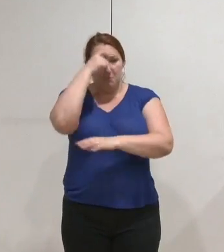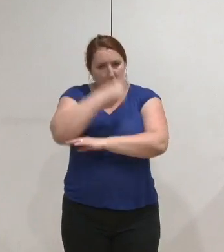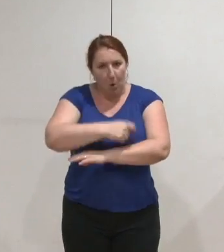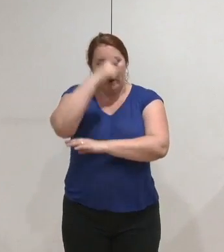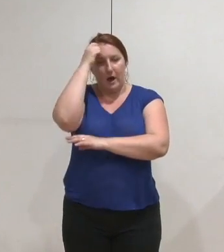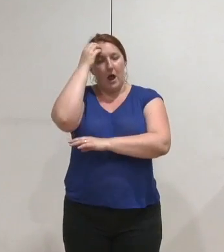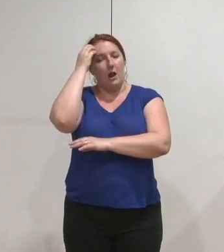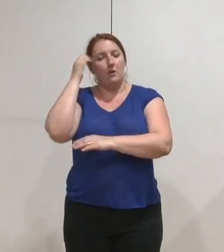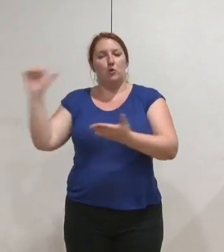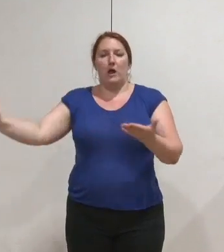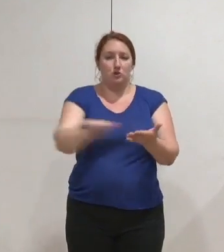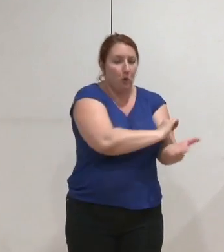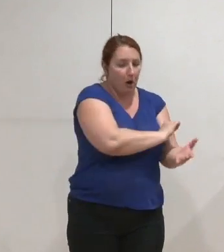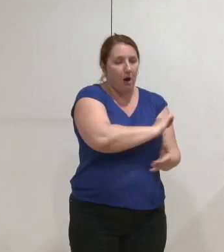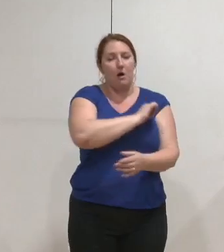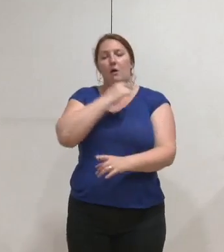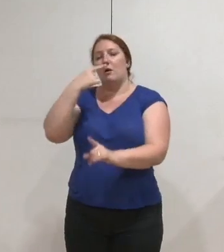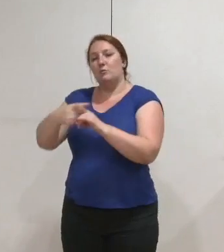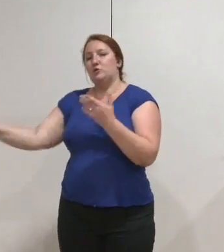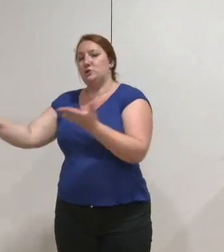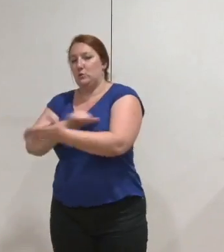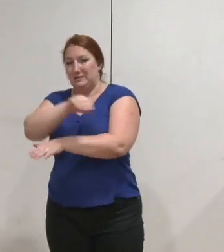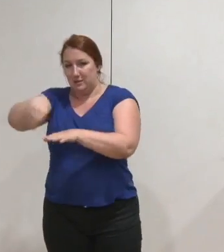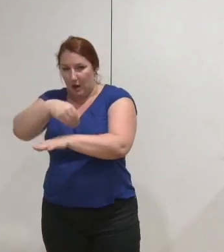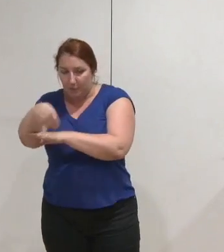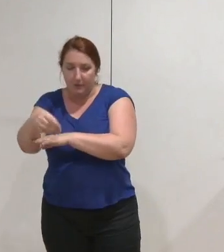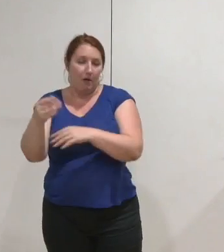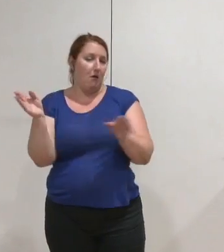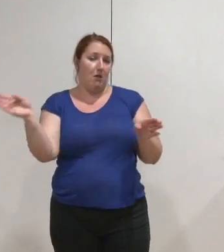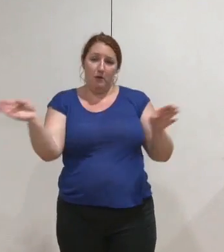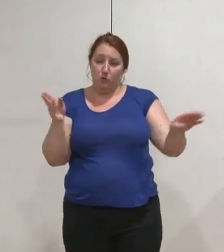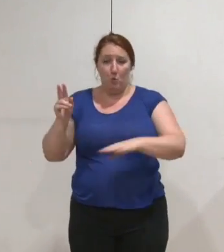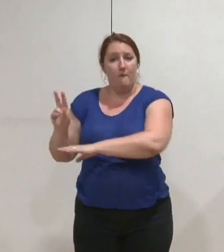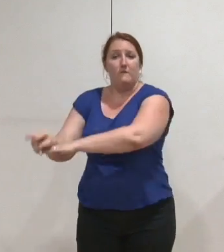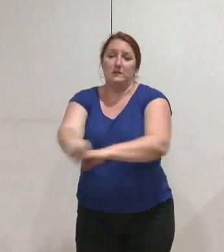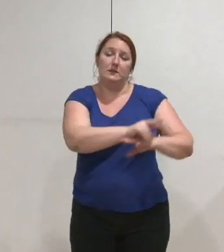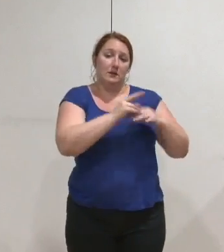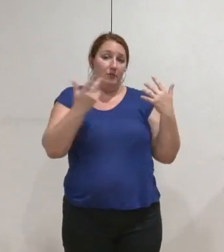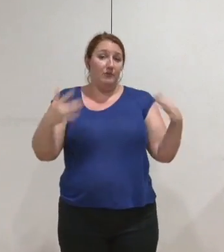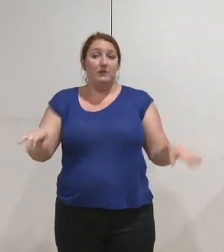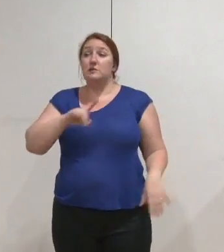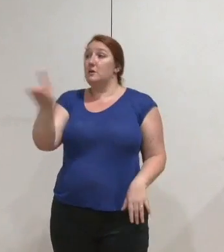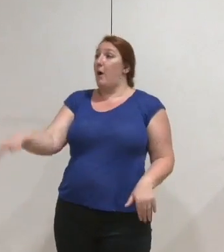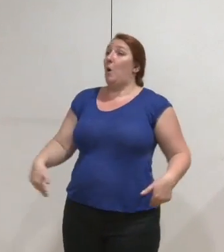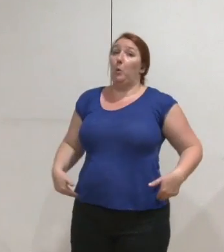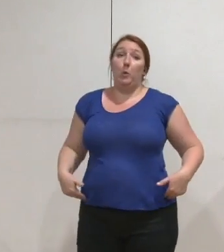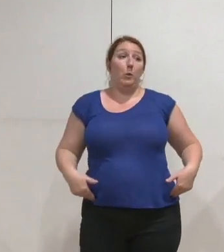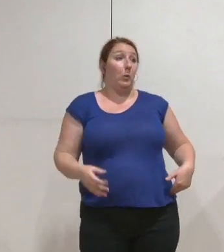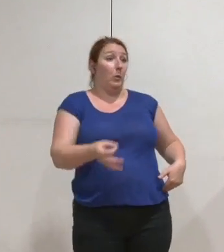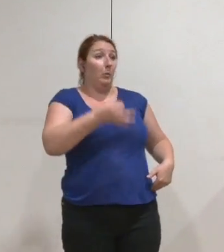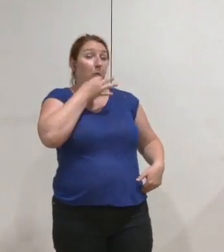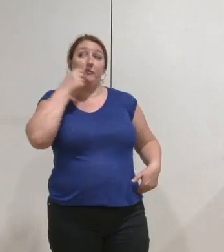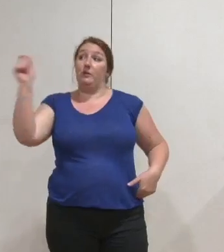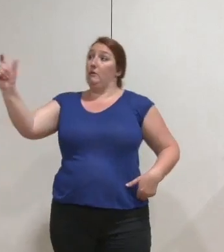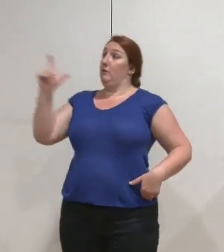et sur le génocide de sur la Choa voilà donc c'est pas les mains dans les poches au frais de la collectivité que je